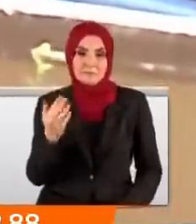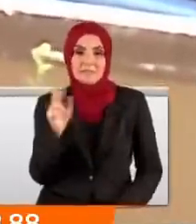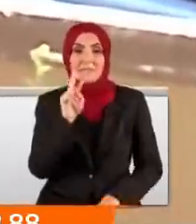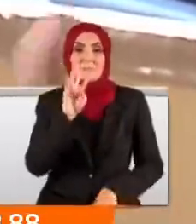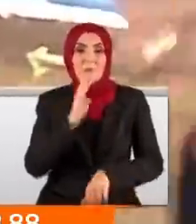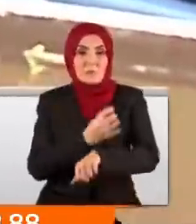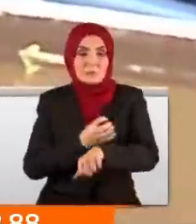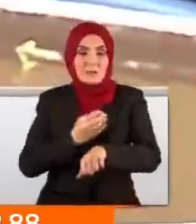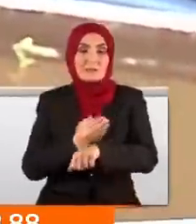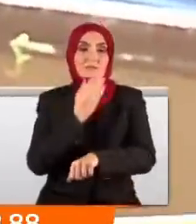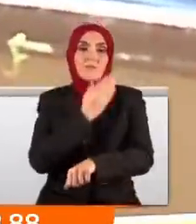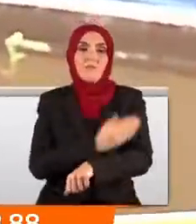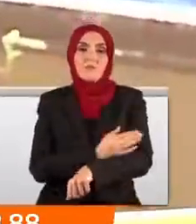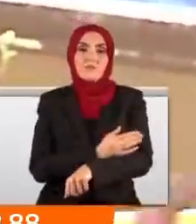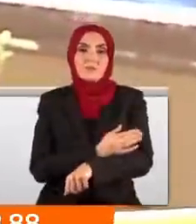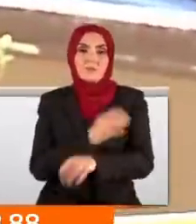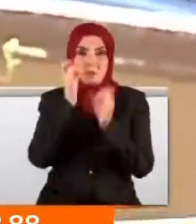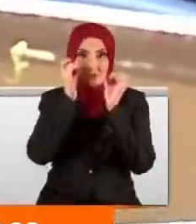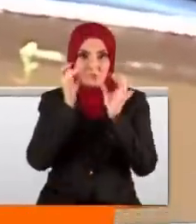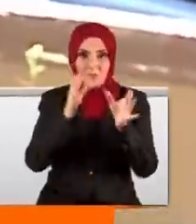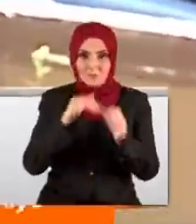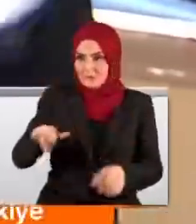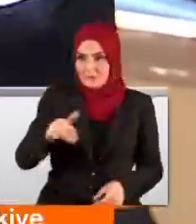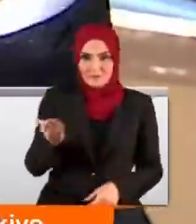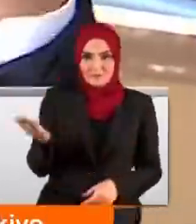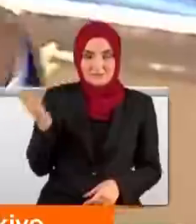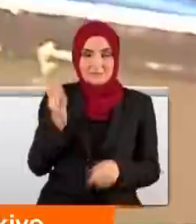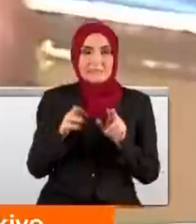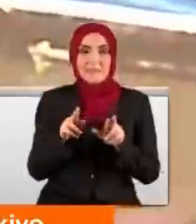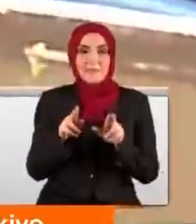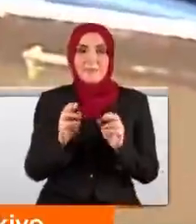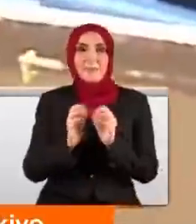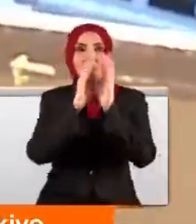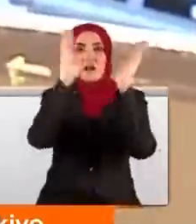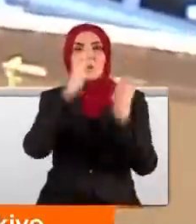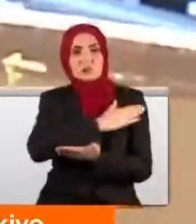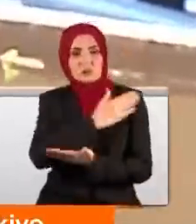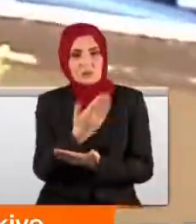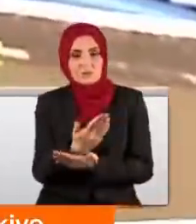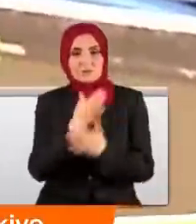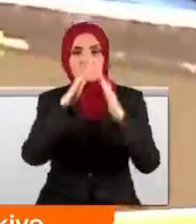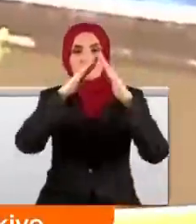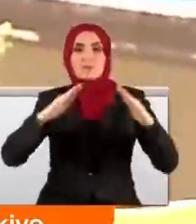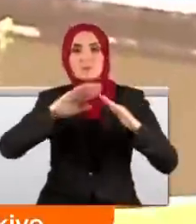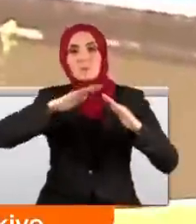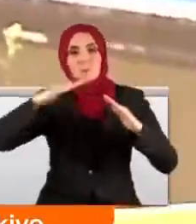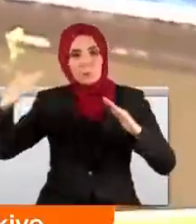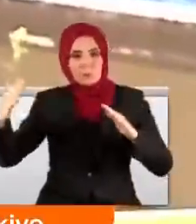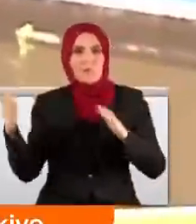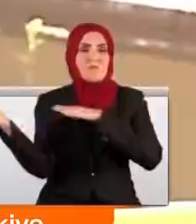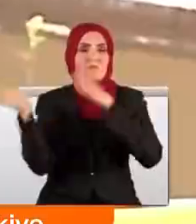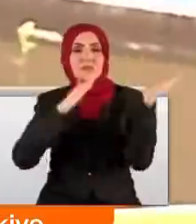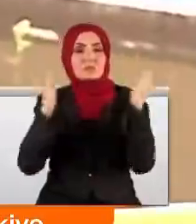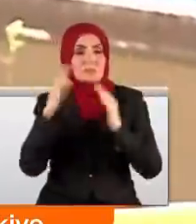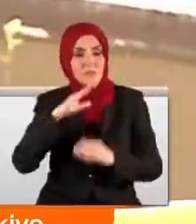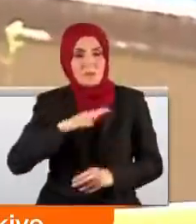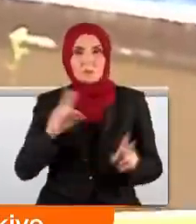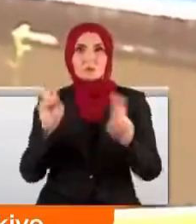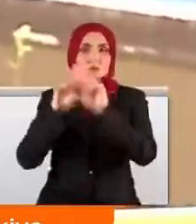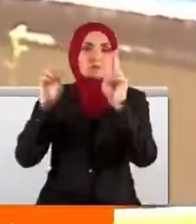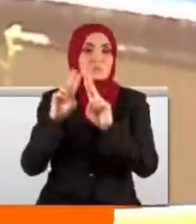işte tam da yanımdaki gibiydi. Ağaçlar devrilmiş, çatılar uçmuş, fırtına vardı. Şimşekler ardı ardına çakıyordu.